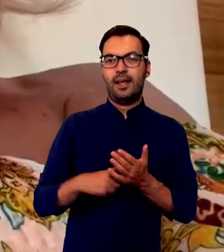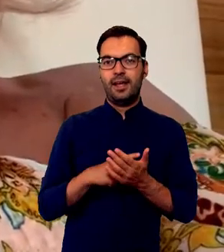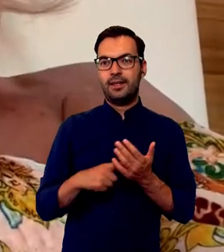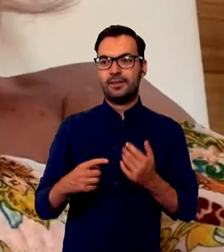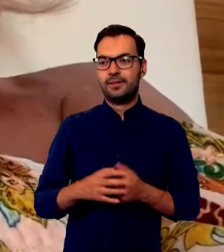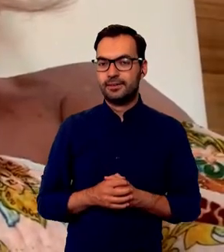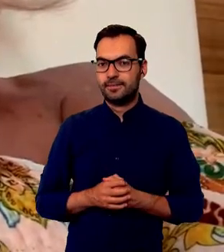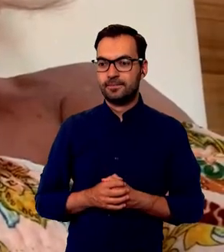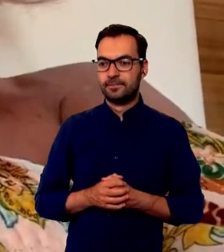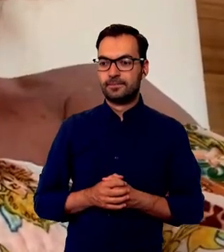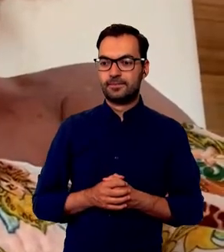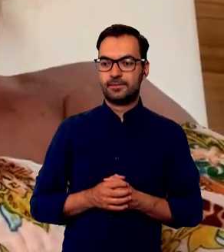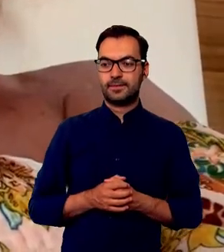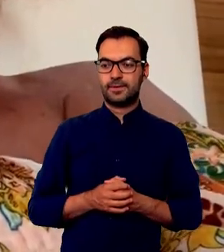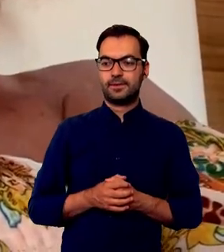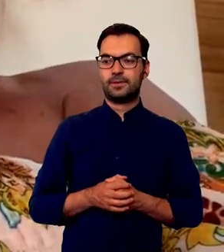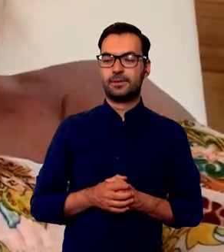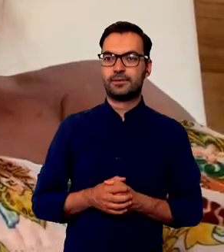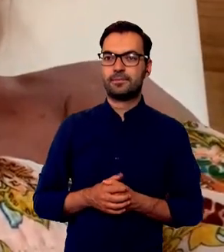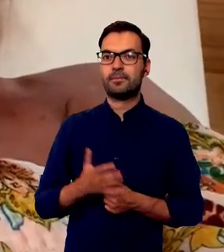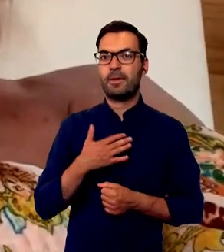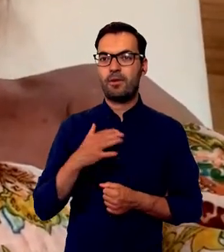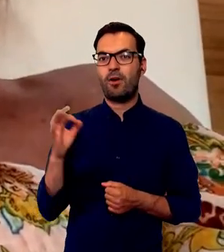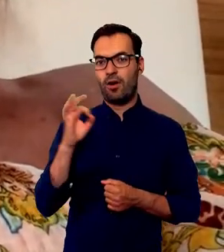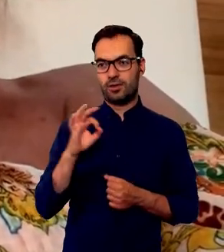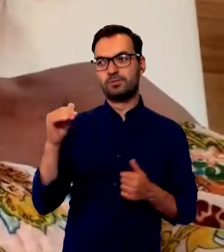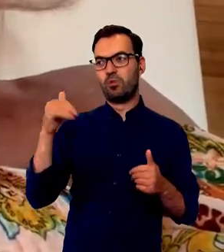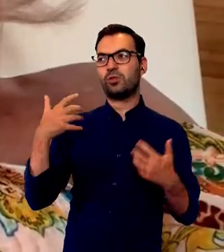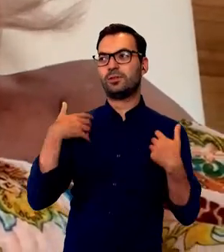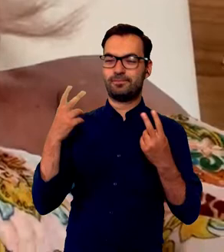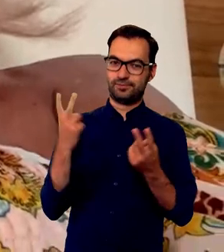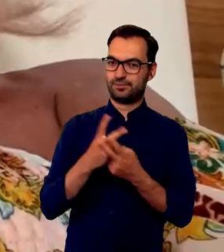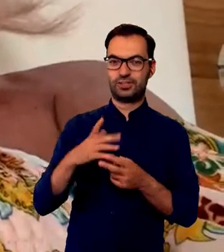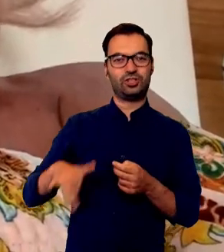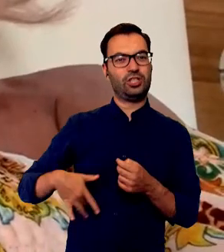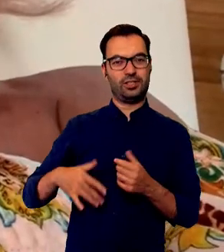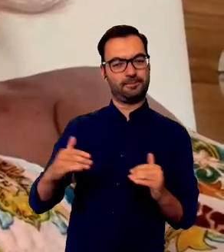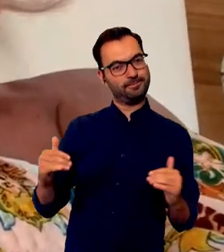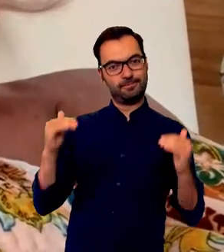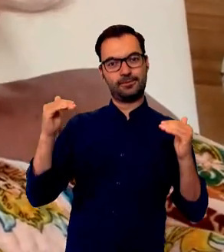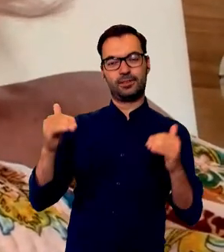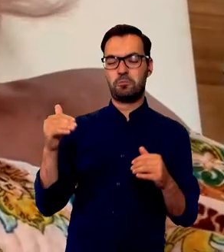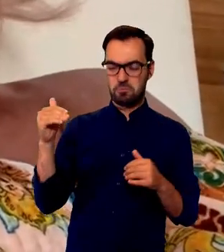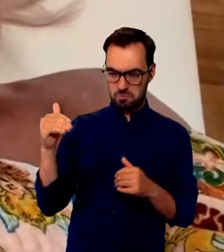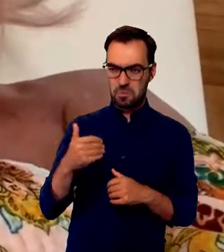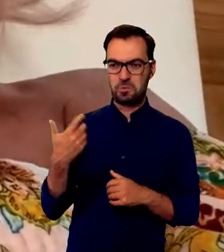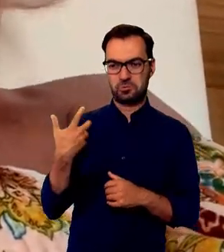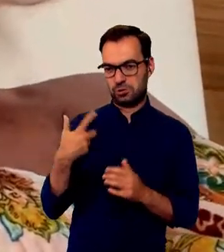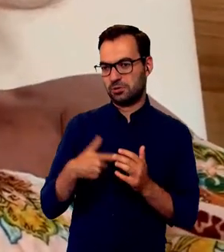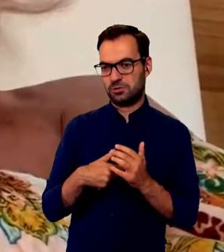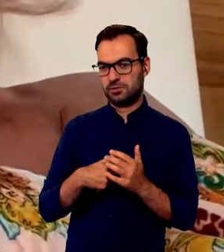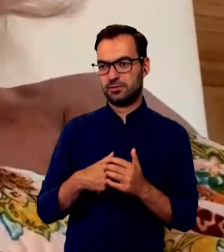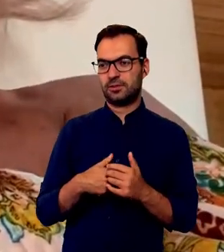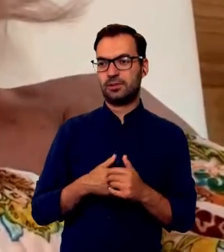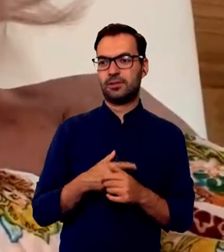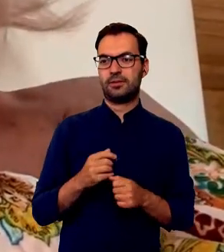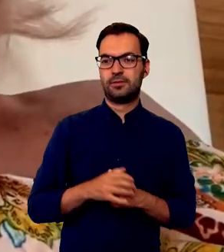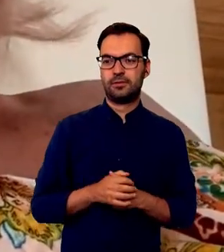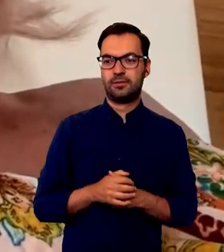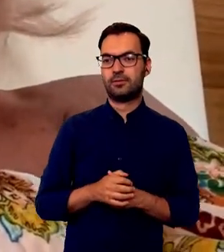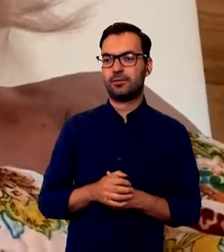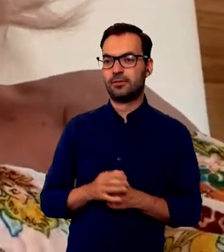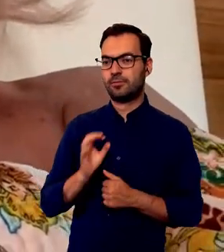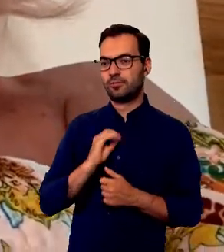mogłam żyć jak arabska księżniczka. Mogłam żyć jak arabska księżniczka, mywały